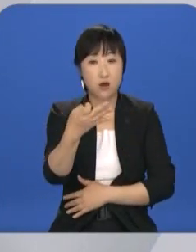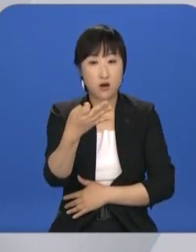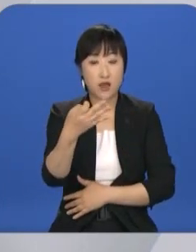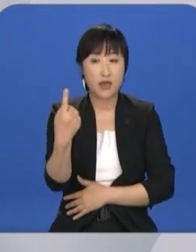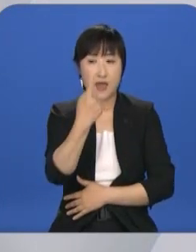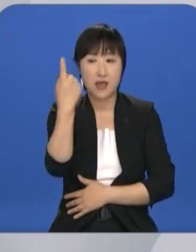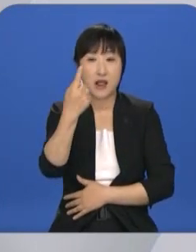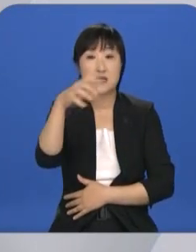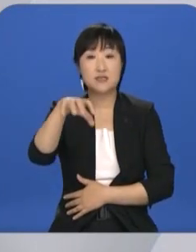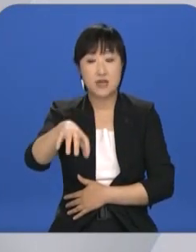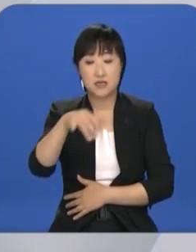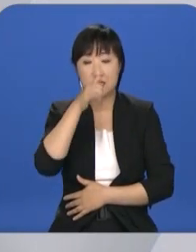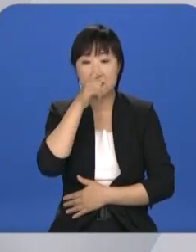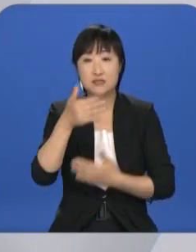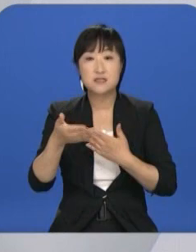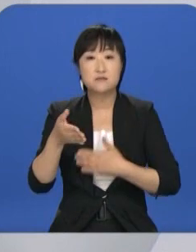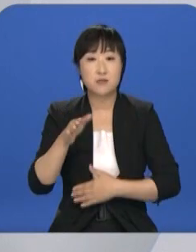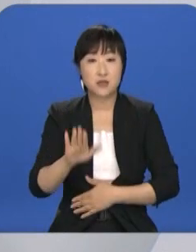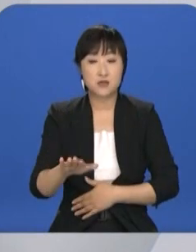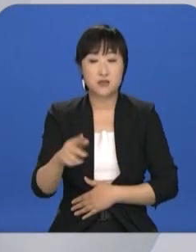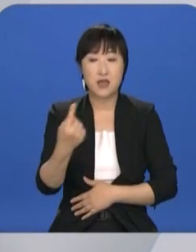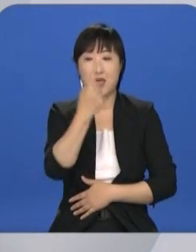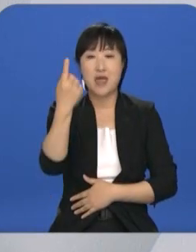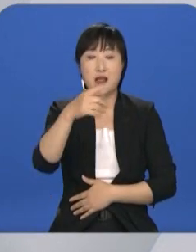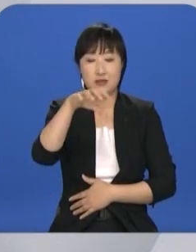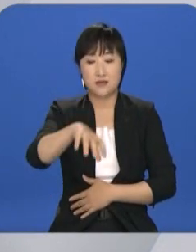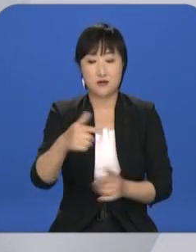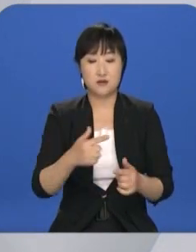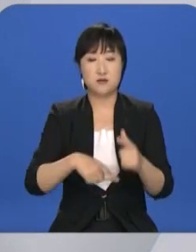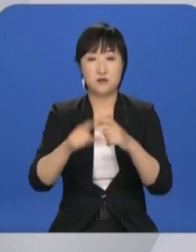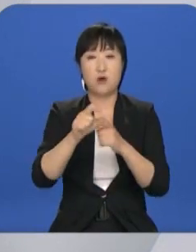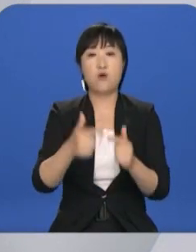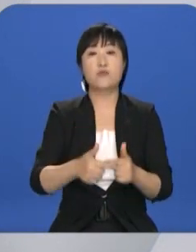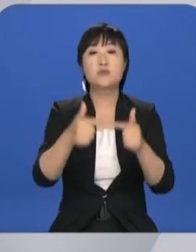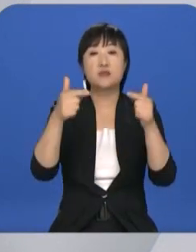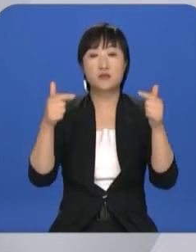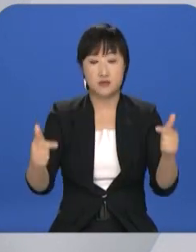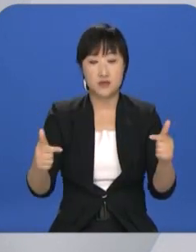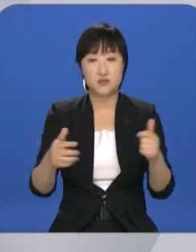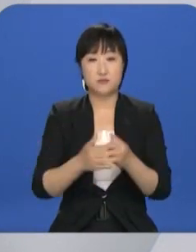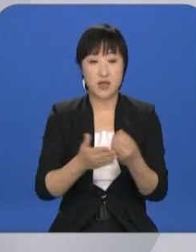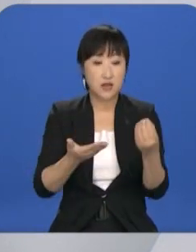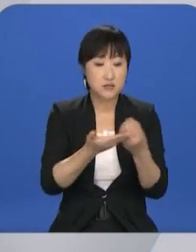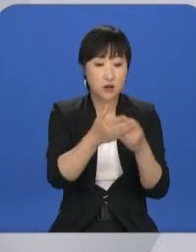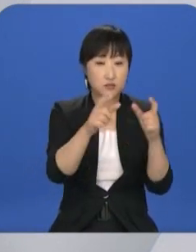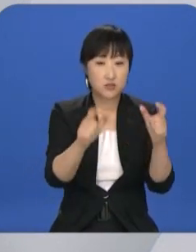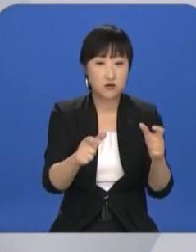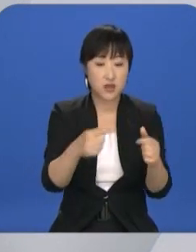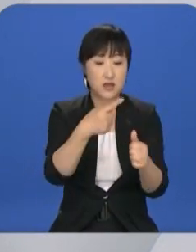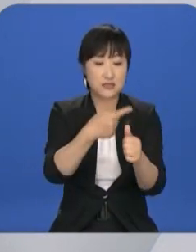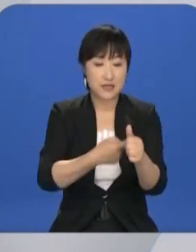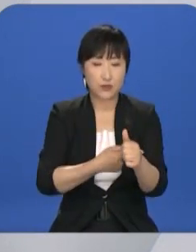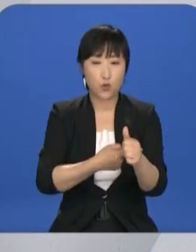14개의 헬기장이 있습니다만은 헬기장을 확충하도록 하겠습니다. 그러니까 도서지역에